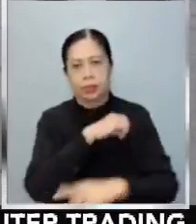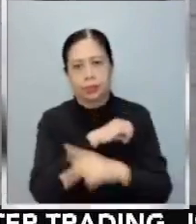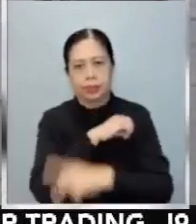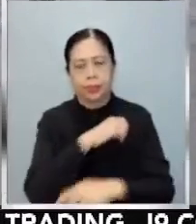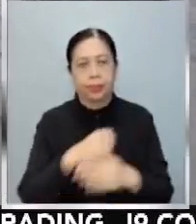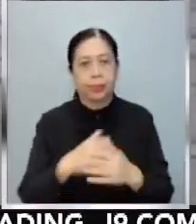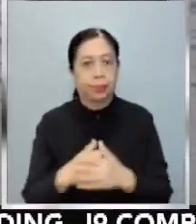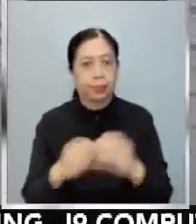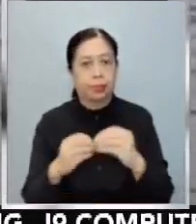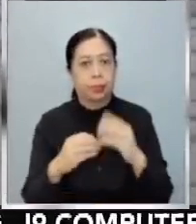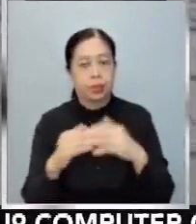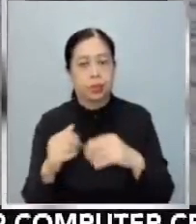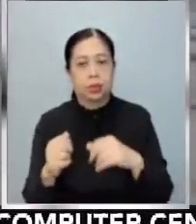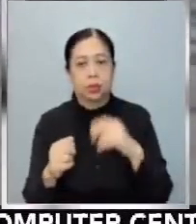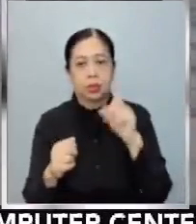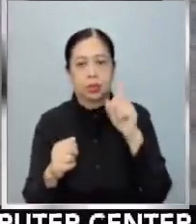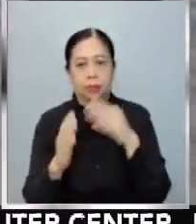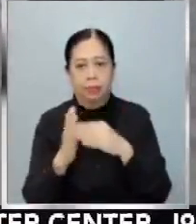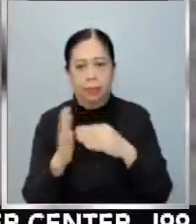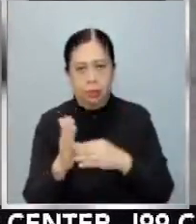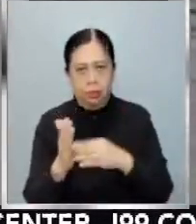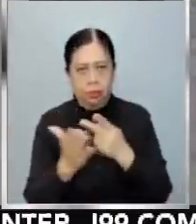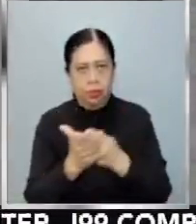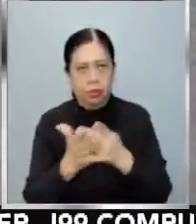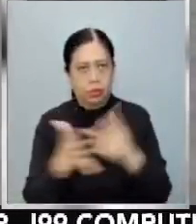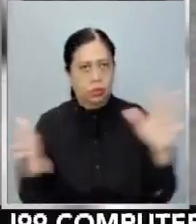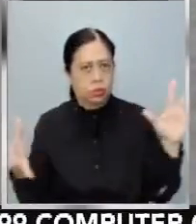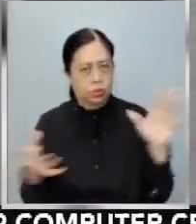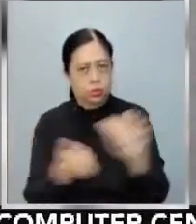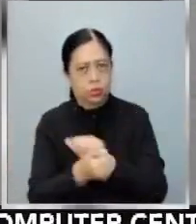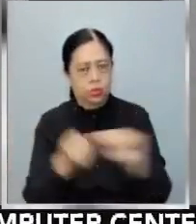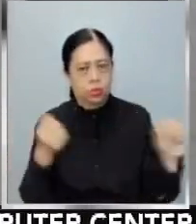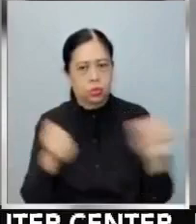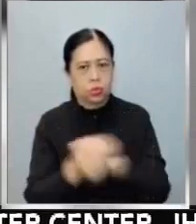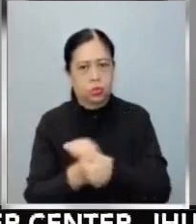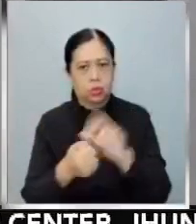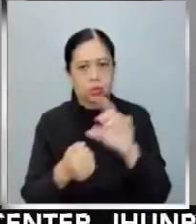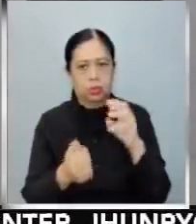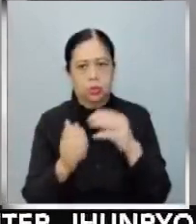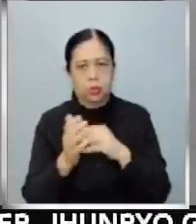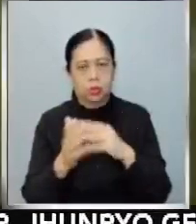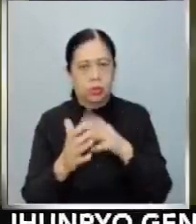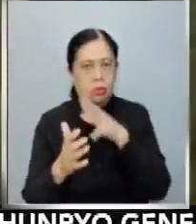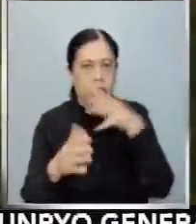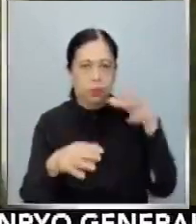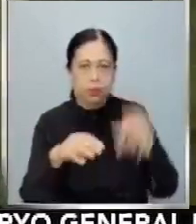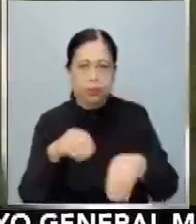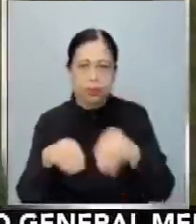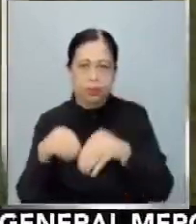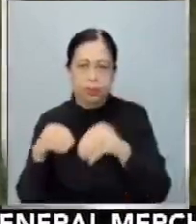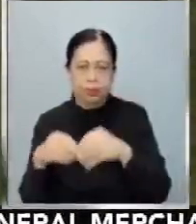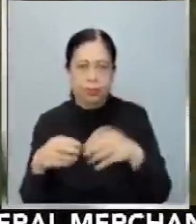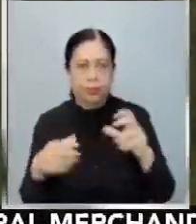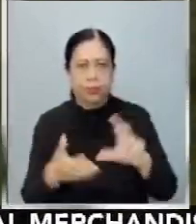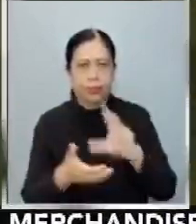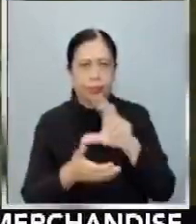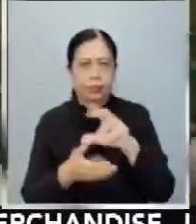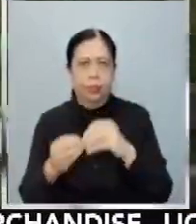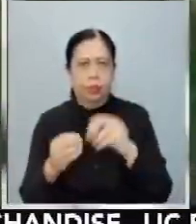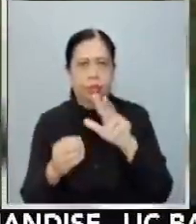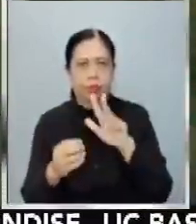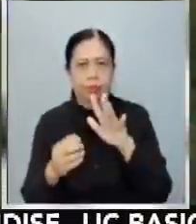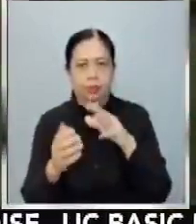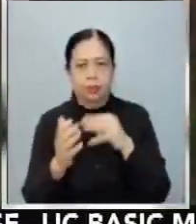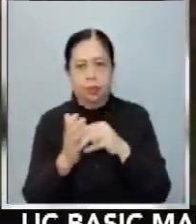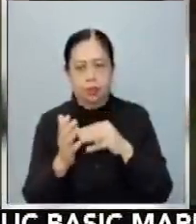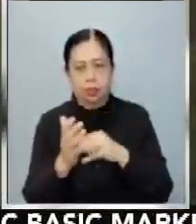1 bilyong piso na ang pinsala sa infrastruktura at mahigit 800 milyong piso sa agrikultura. Naglaan na ng mahigit 35 milyong piso ang gobyerno